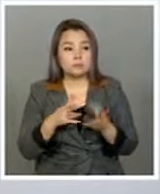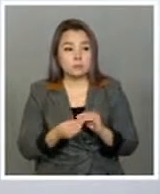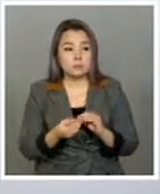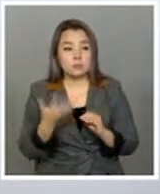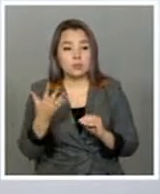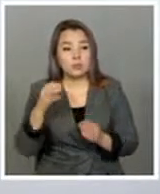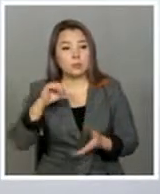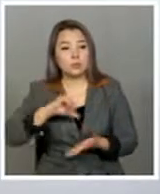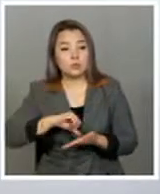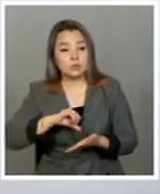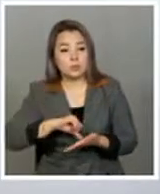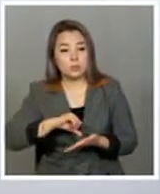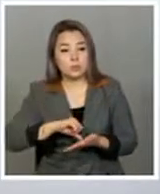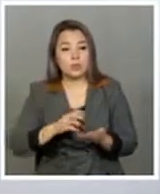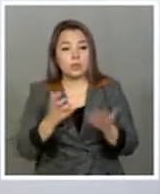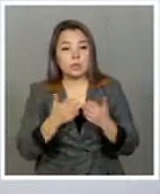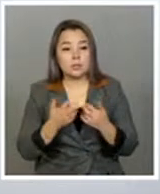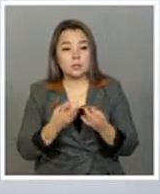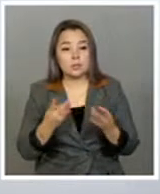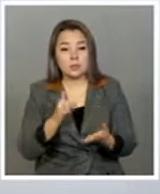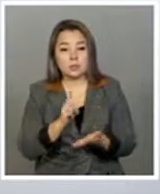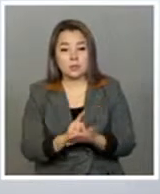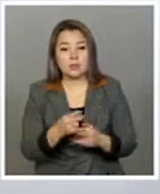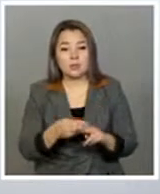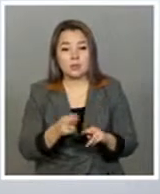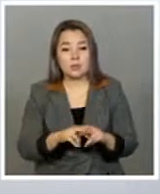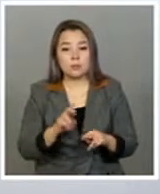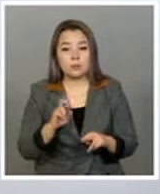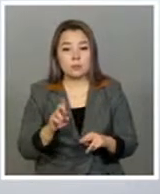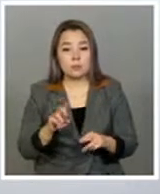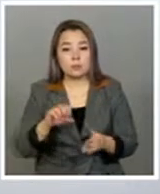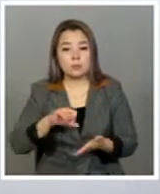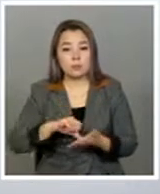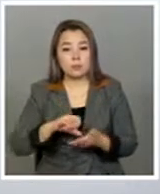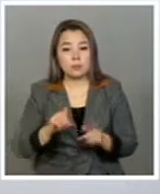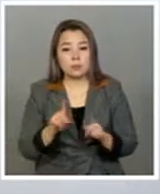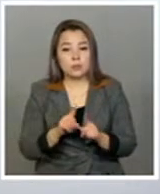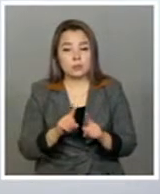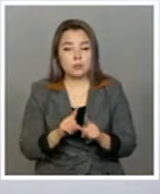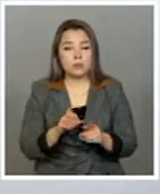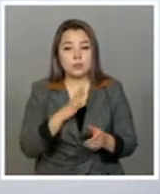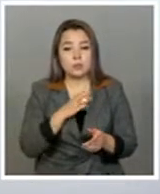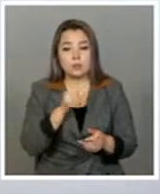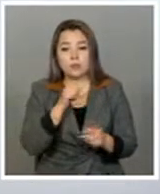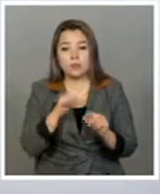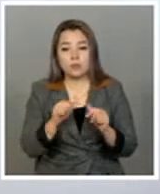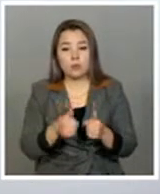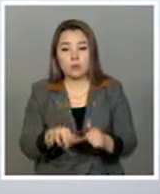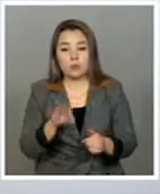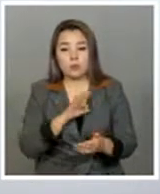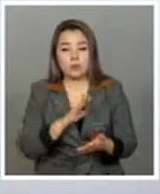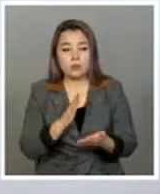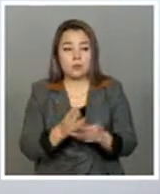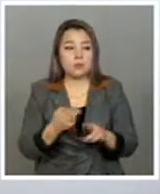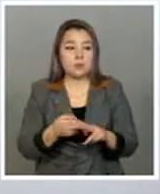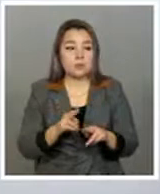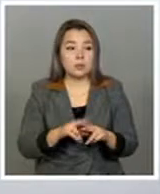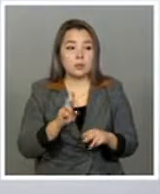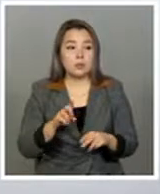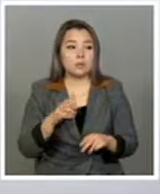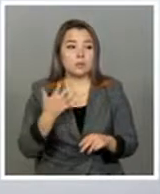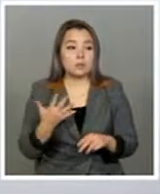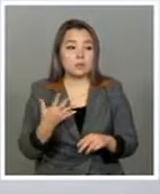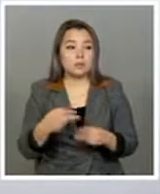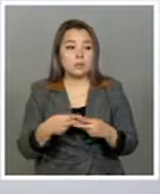5-ші мүшені есептейді екенбіз. Онда бірінші мүшесінің формуласын тағы пайдаланамыз. Демек B5